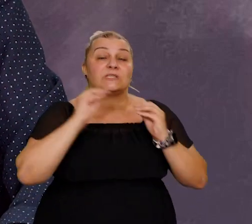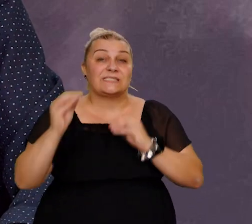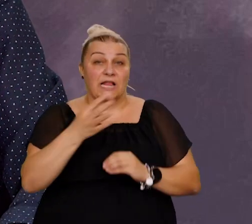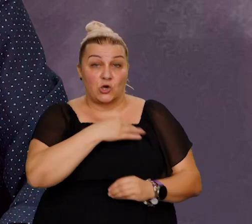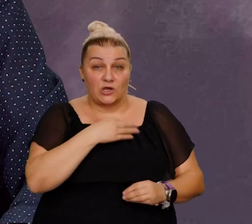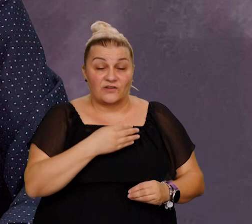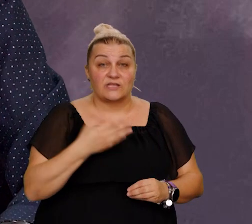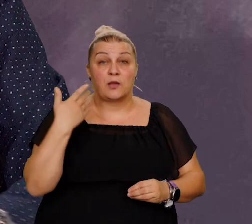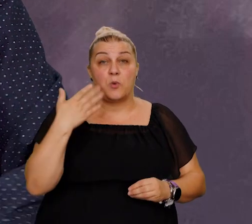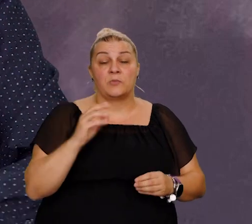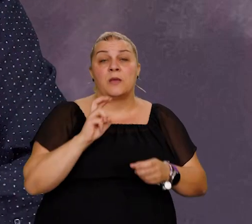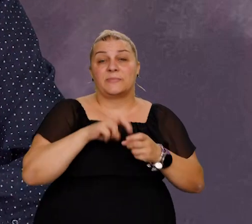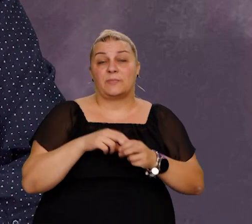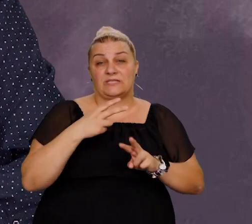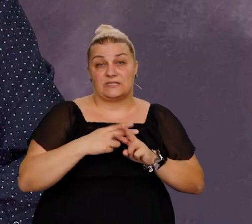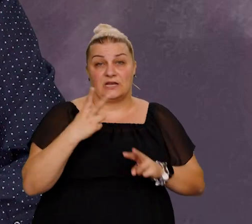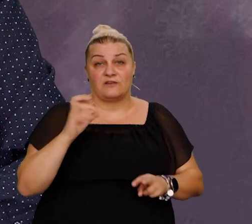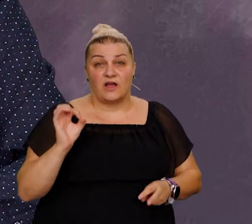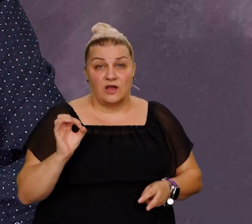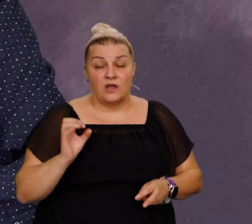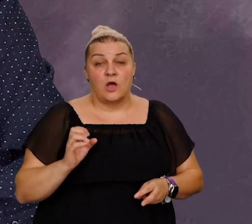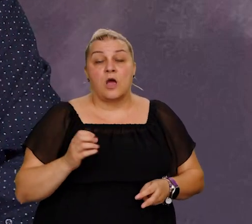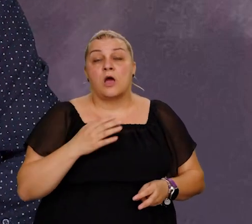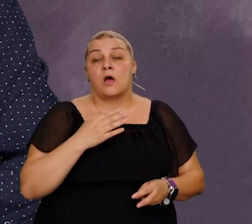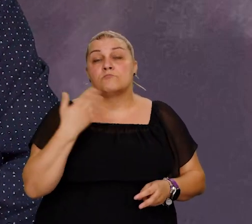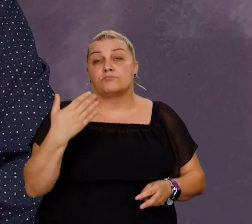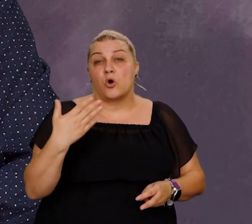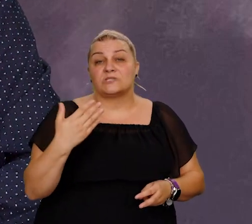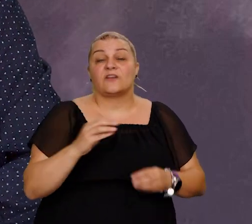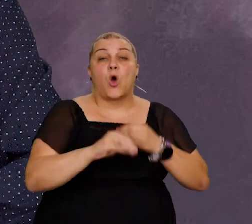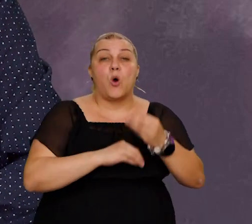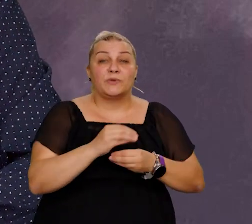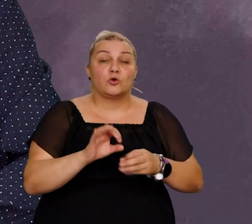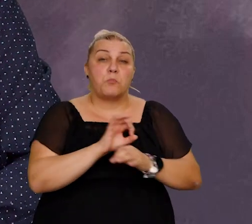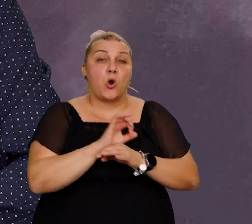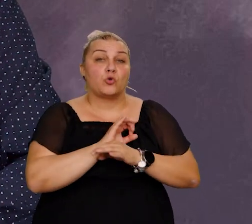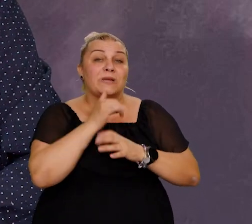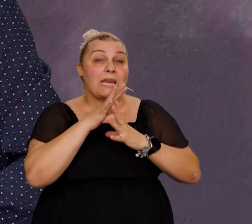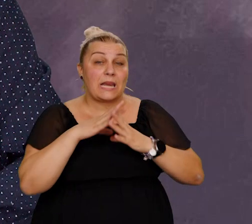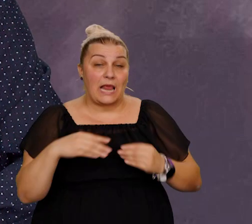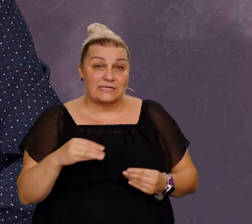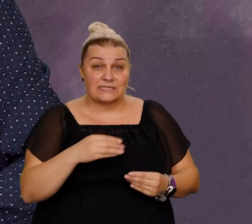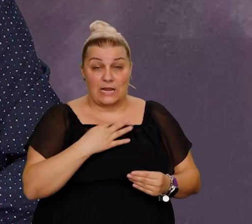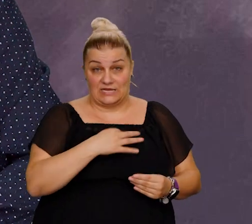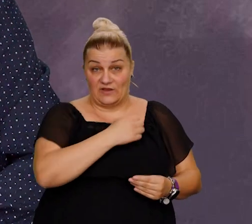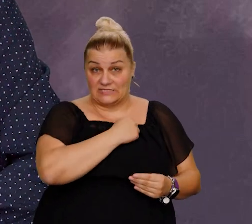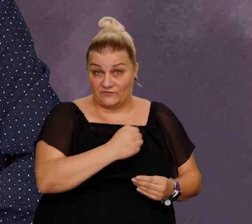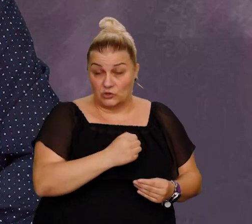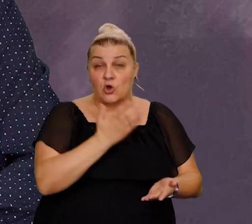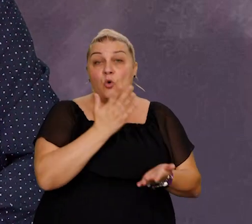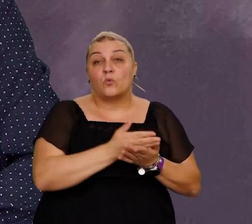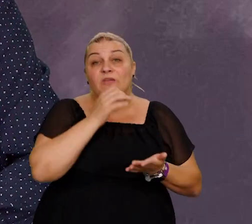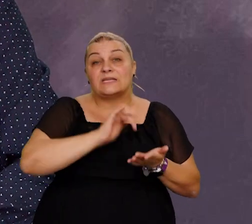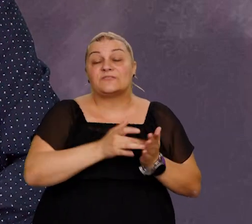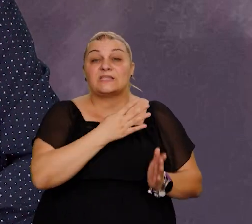iseljenom Hrvatskoj, pozdrav pripadnicima Hrvatskog vijeća obrane, pozdrav obiteljima poginulih, umrlih i nestalih hrvatskih